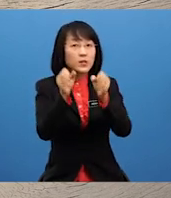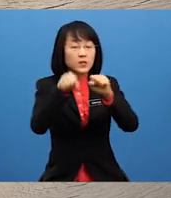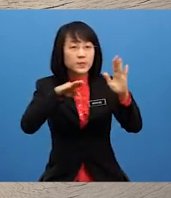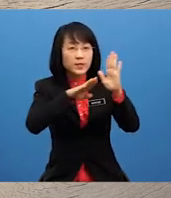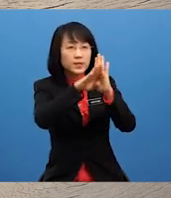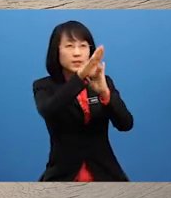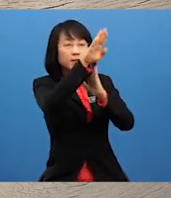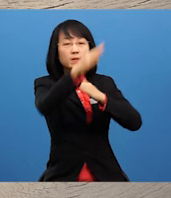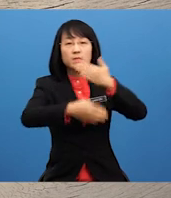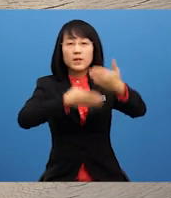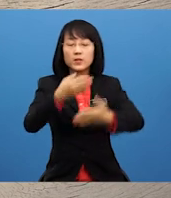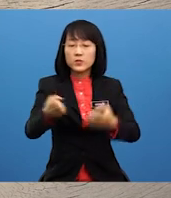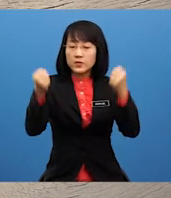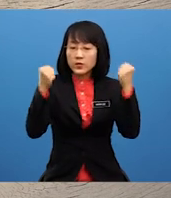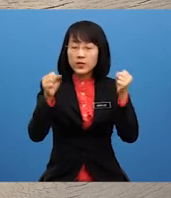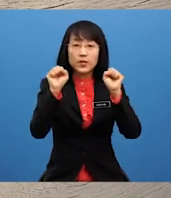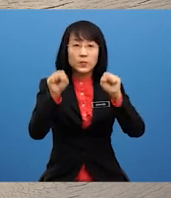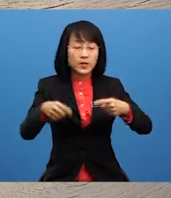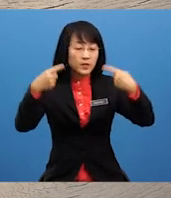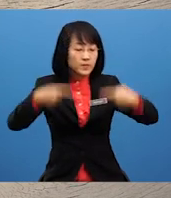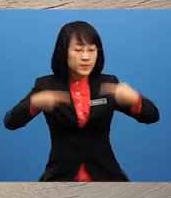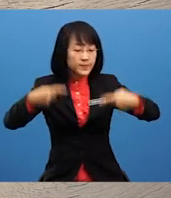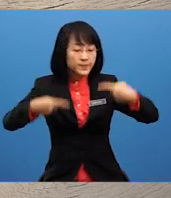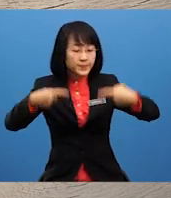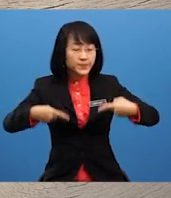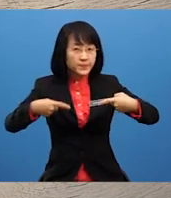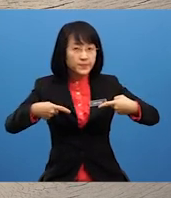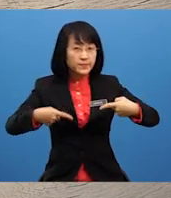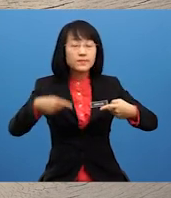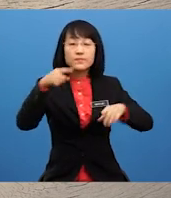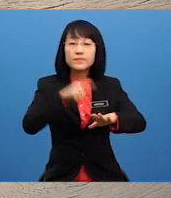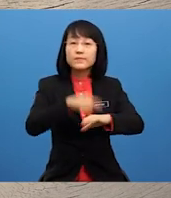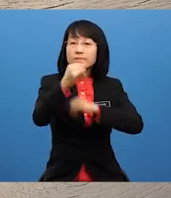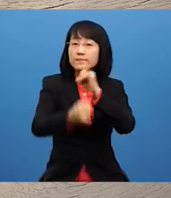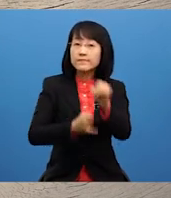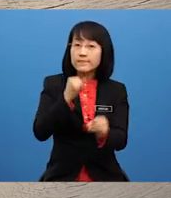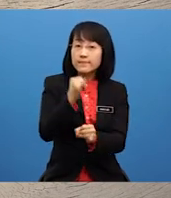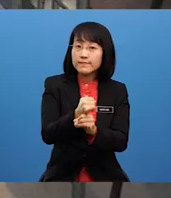maju, teguh dan mampu bersaing di peringkat antarabangsa.